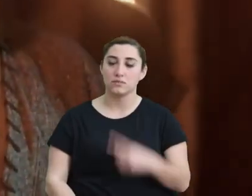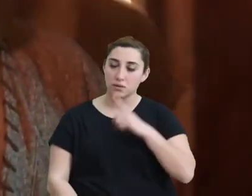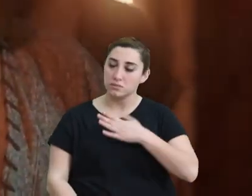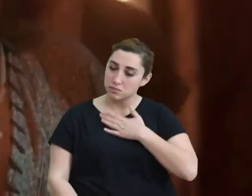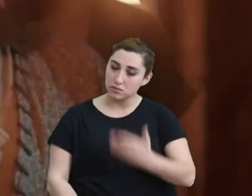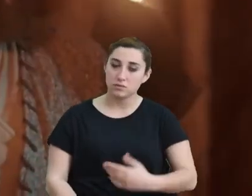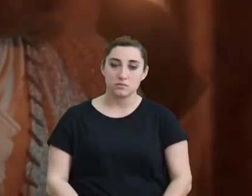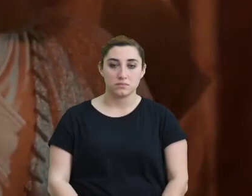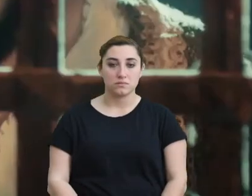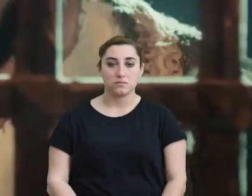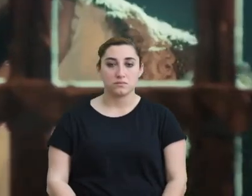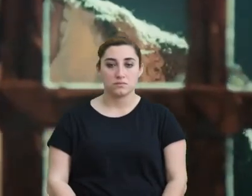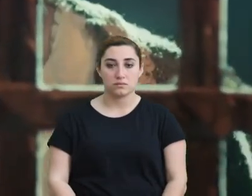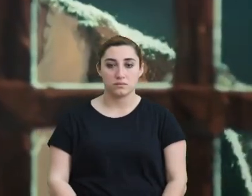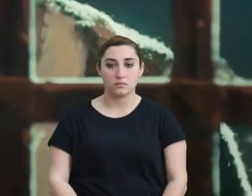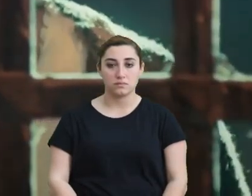Emriniz başımızda Kadı Efendi.